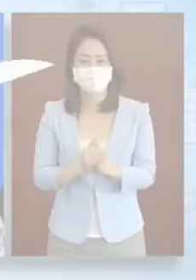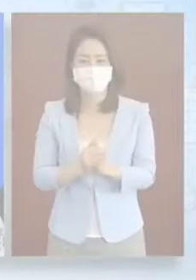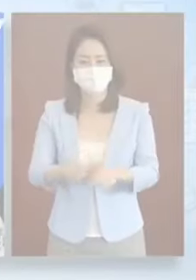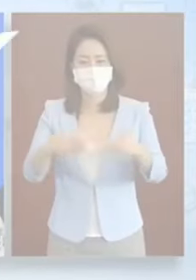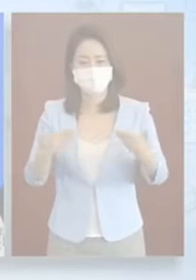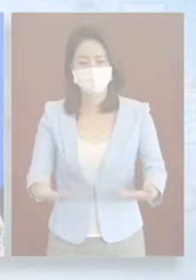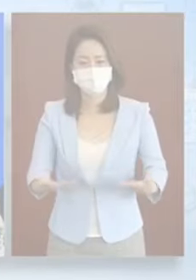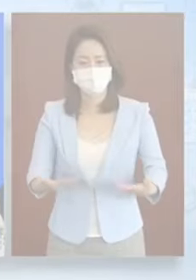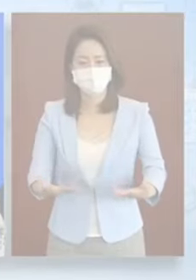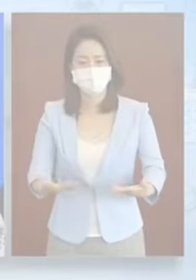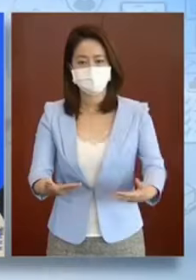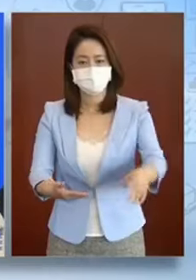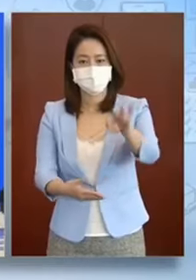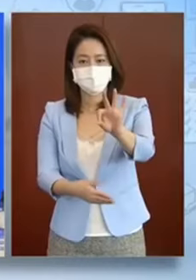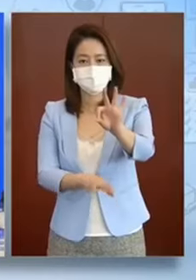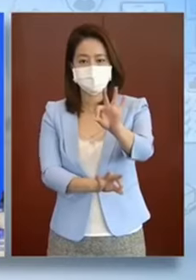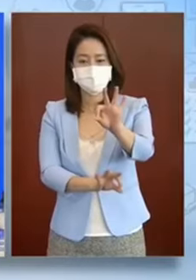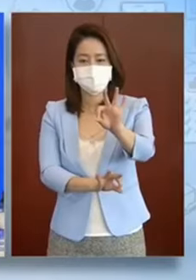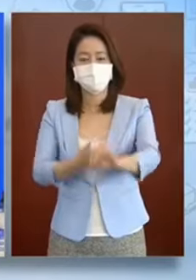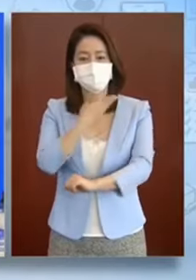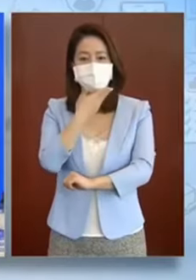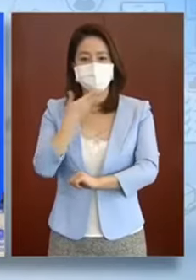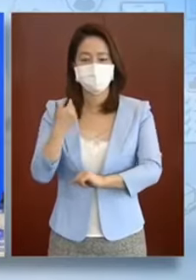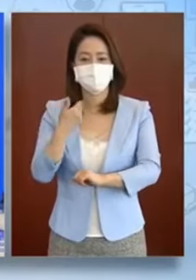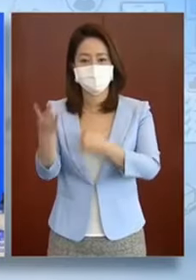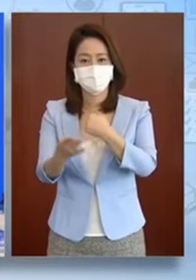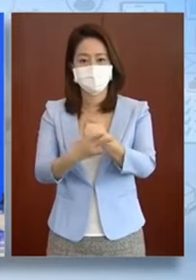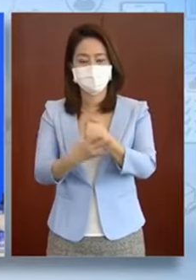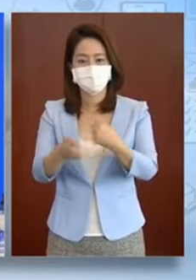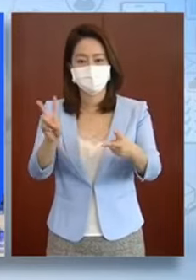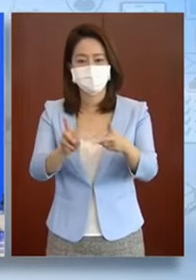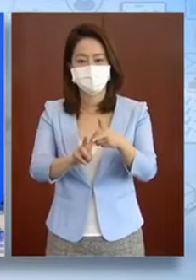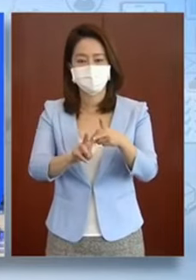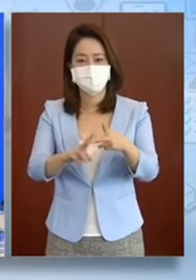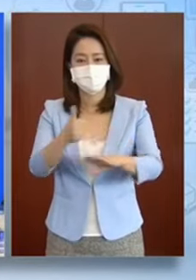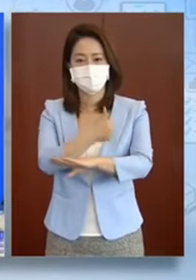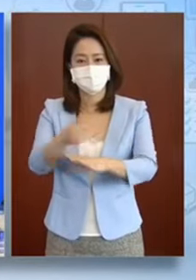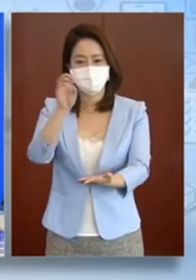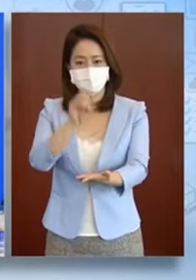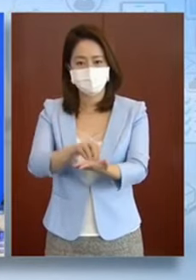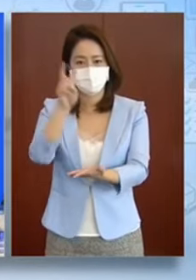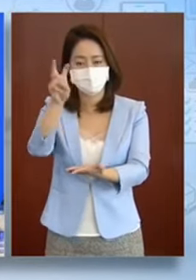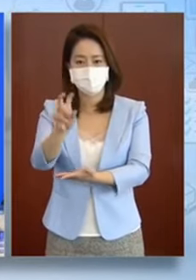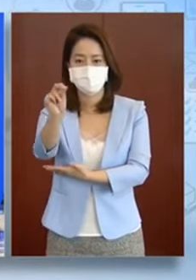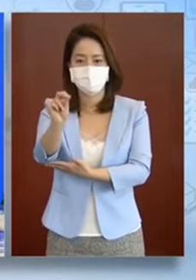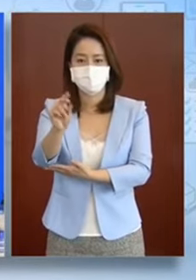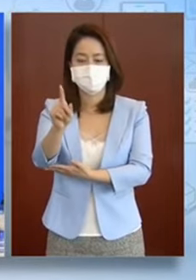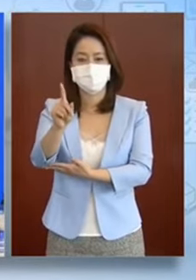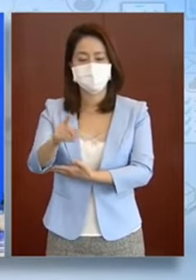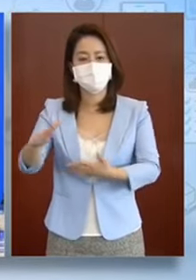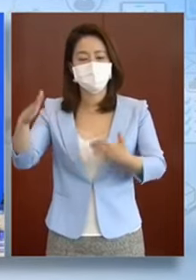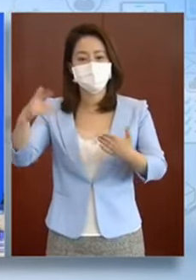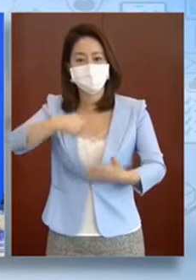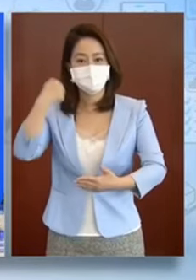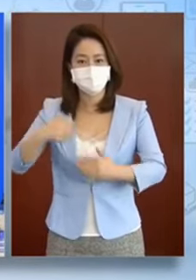今天，也就是3月3日上午，浙江省发布了新确诊7例境外输入型病